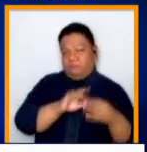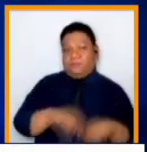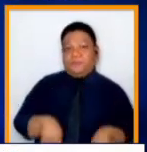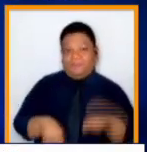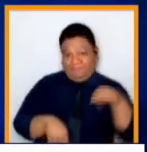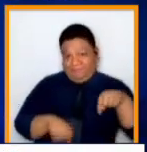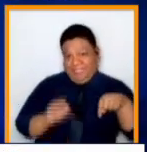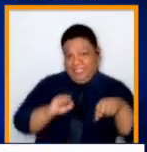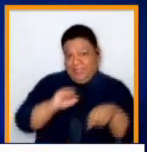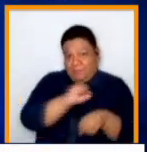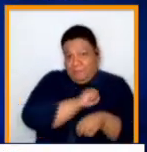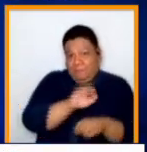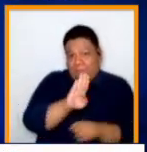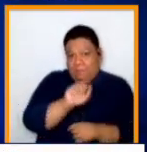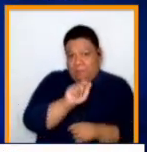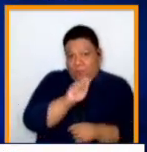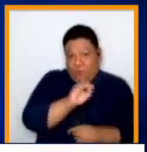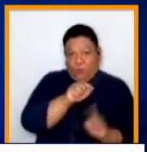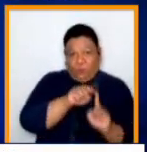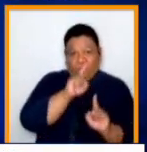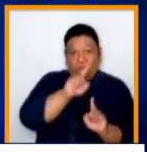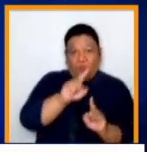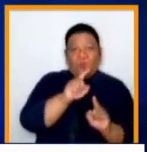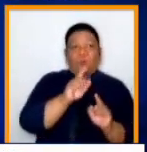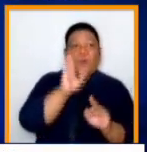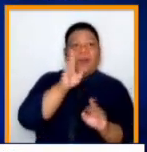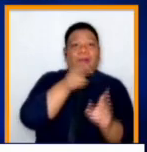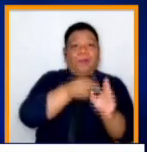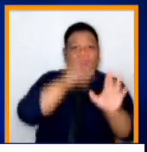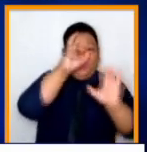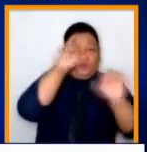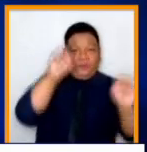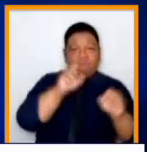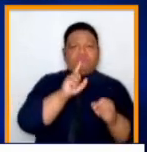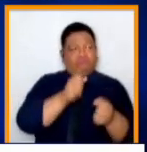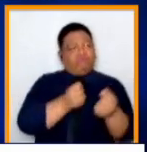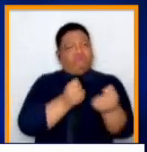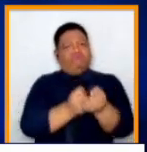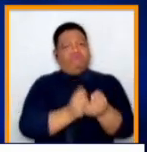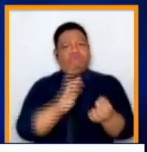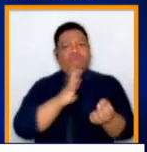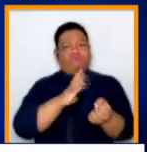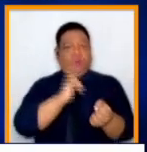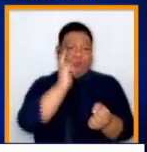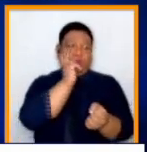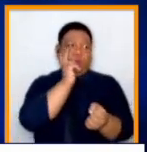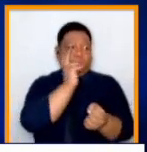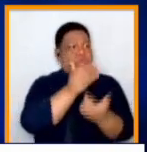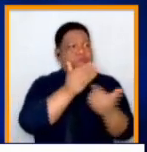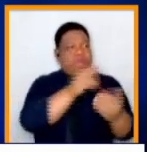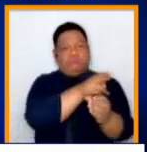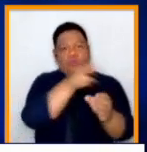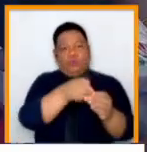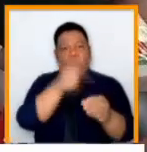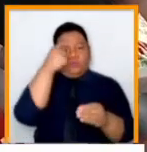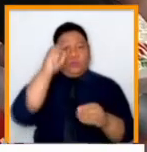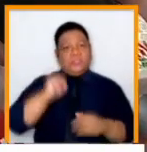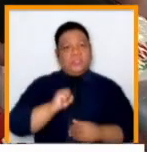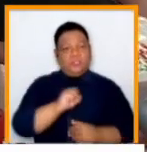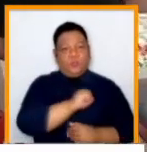ng PDP laban Cusi faction, suportado ang planong patakbuhin ang Pangulo na Senador. Sabi naman ni Mayor Isko